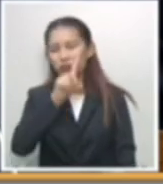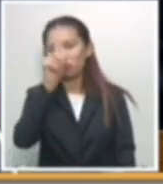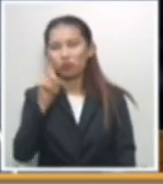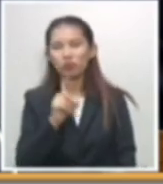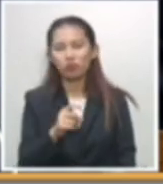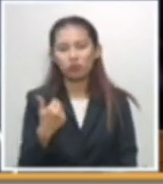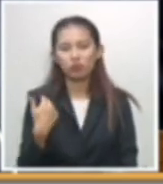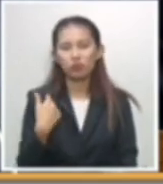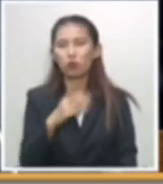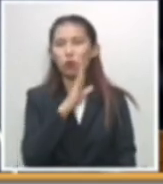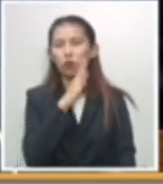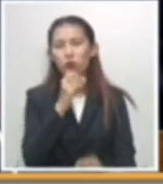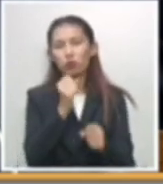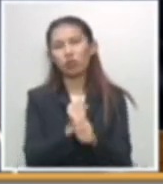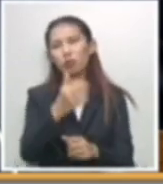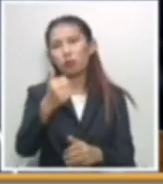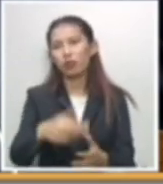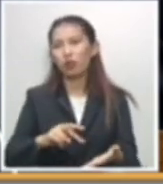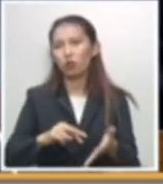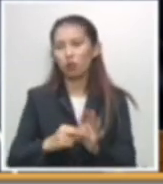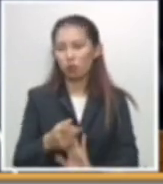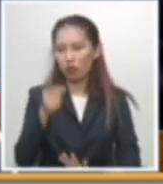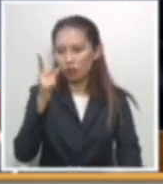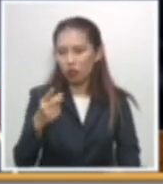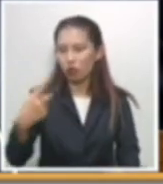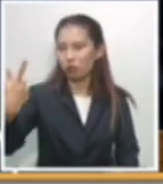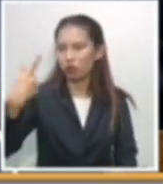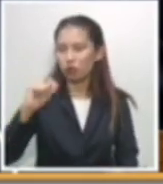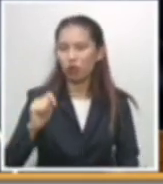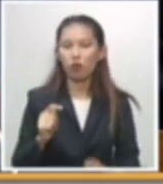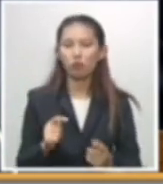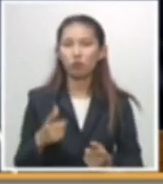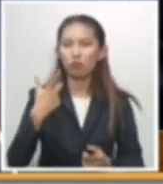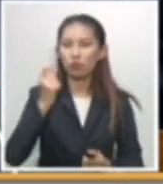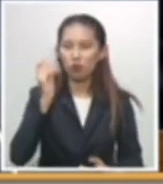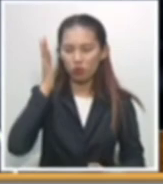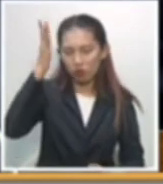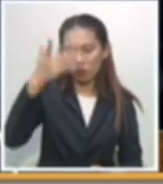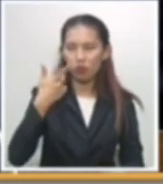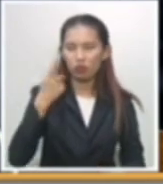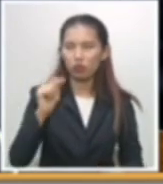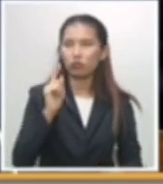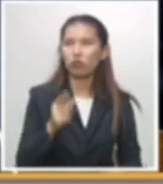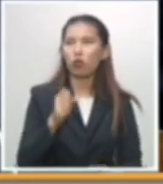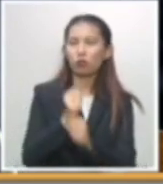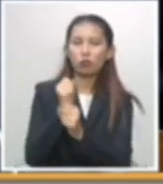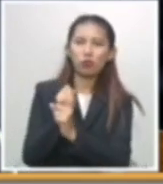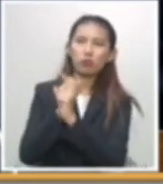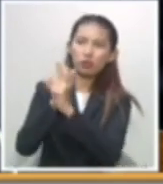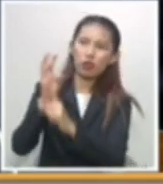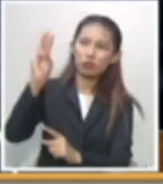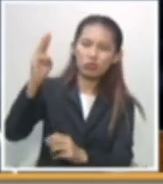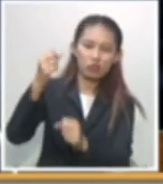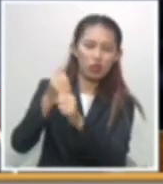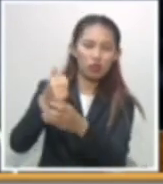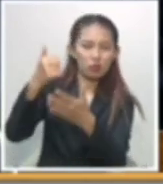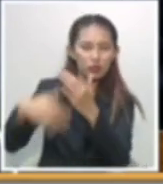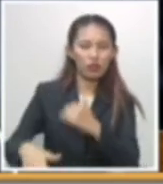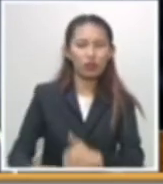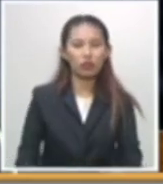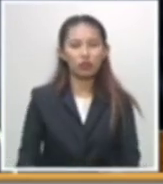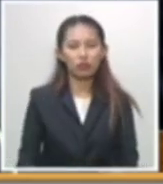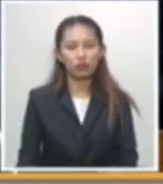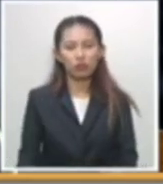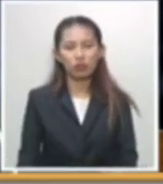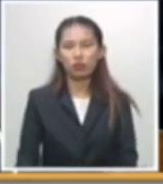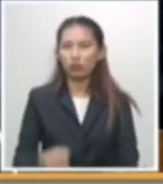ทําไม่ได้ท่านต้องมาตอบคําถามในครั้งหน้าแล้วผมก็จะบอกว่าสัญญาที่ให้ไว้เนี่ยท่